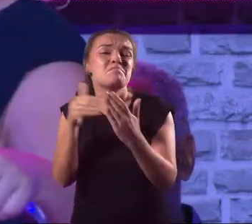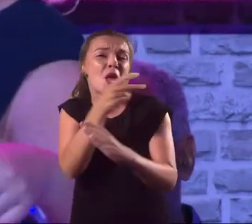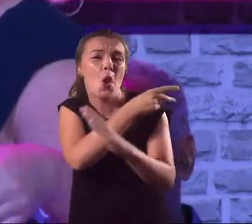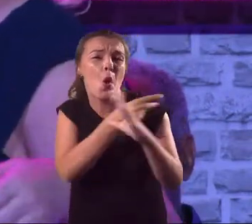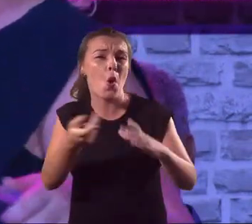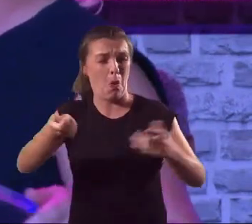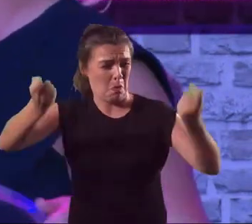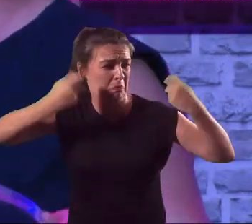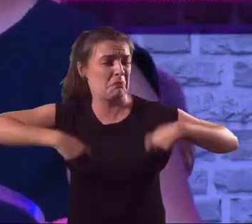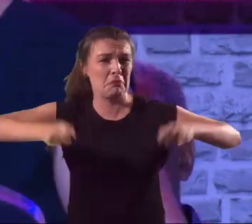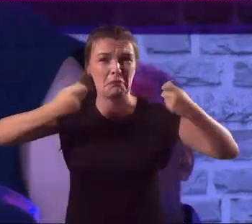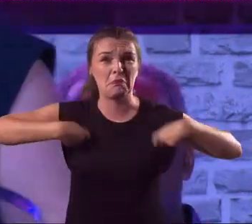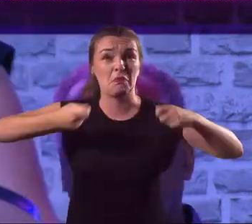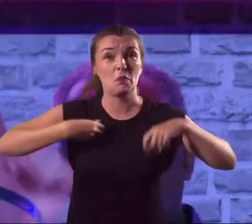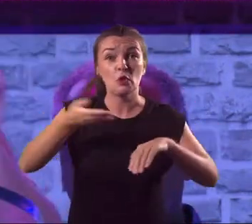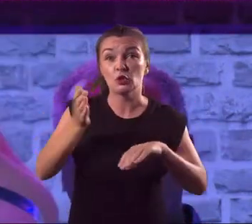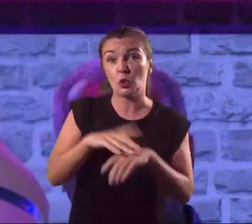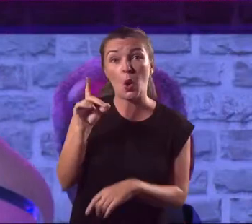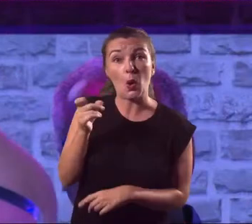partie en gaspillage,